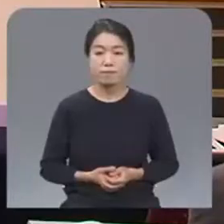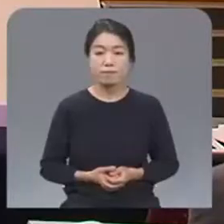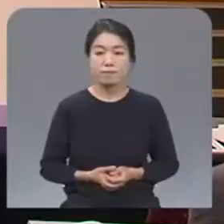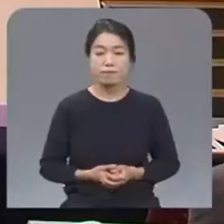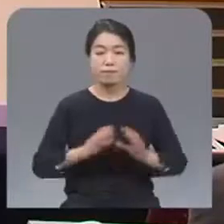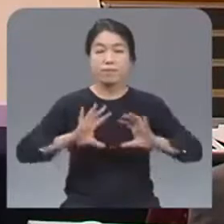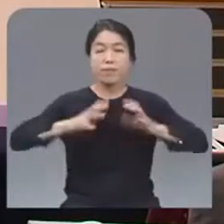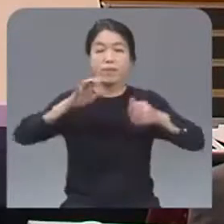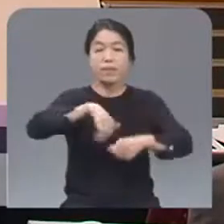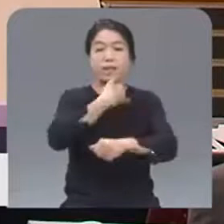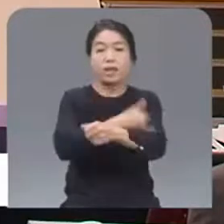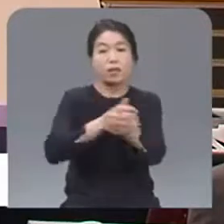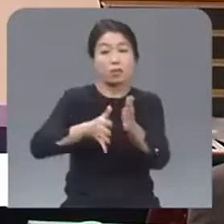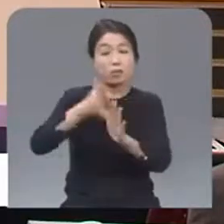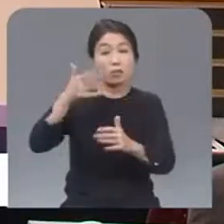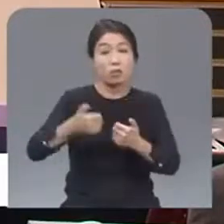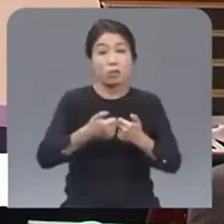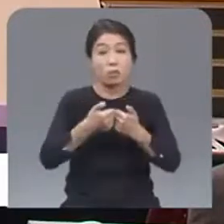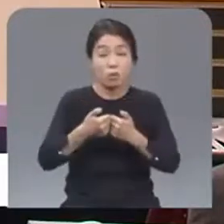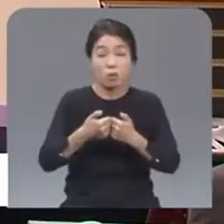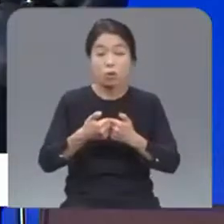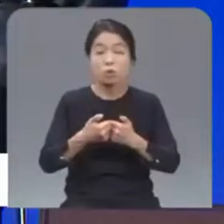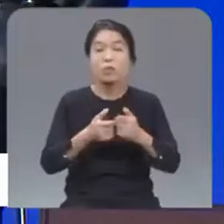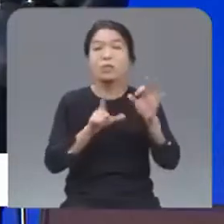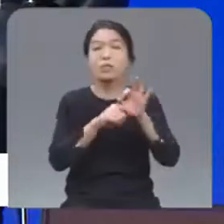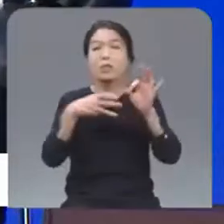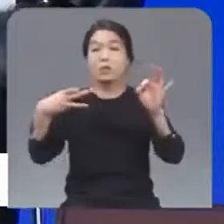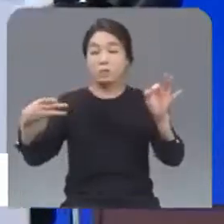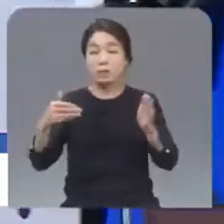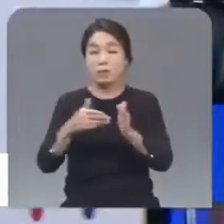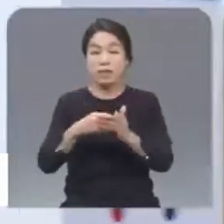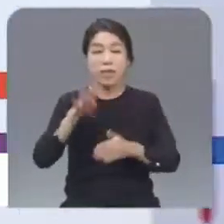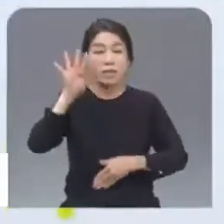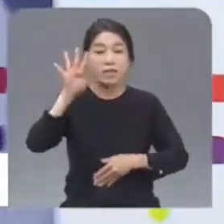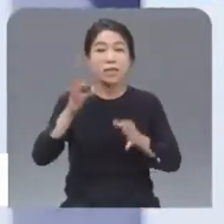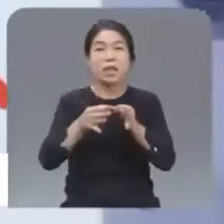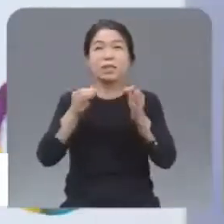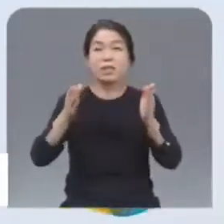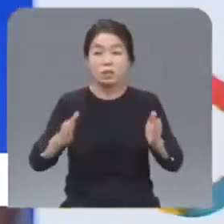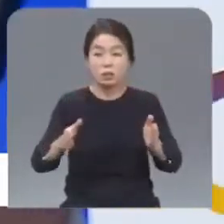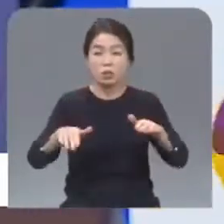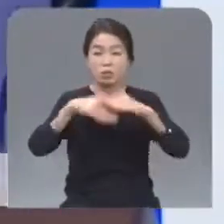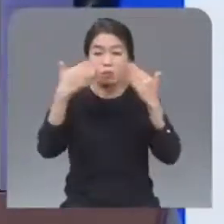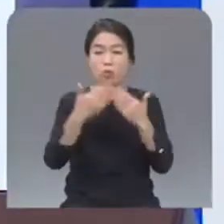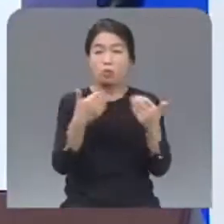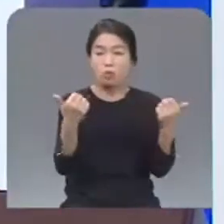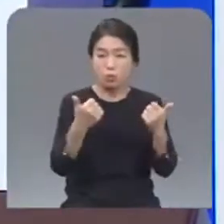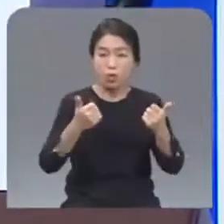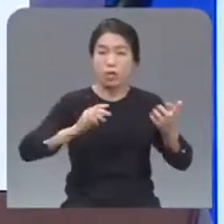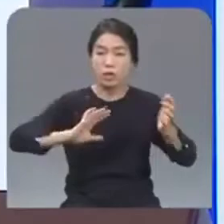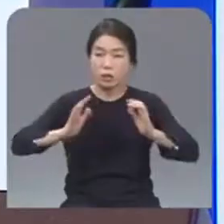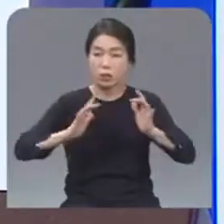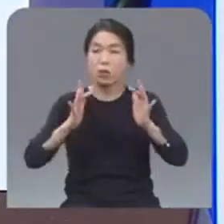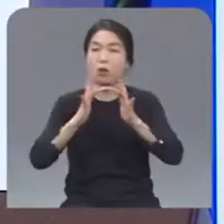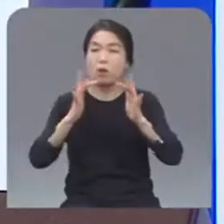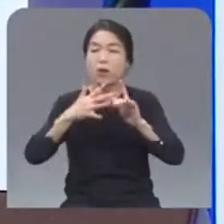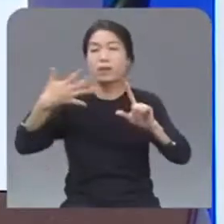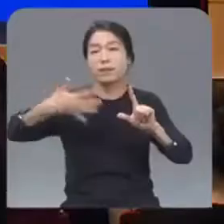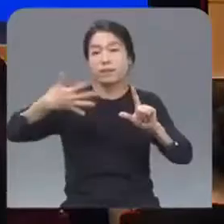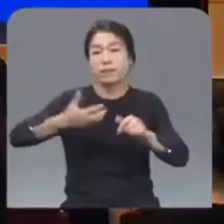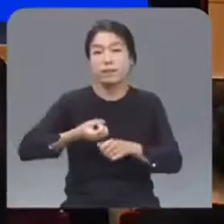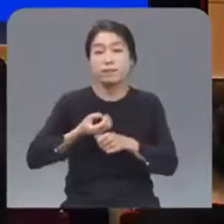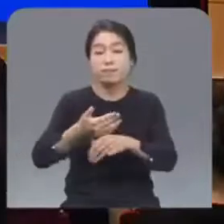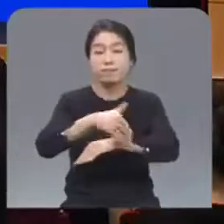세계 인권도시 포럼은 오는 13일까지 나흘간 진행되며 모든 회의와 토론은 온라인으로 생중계